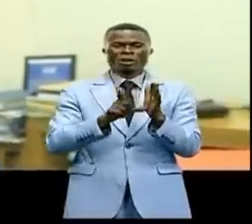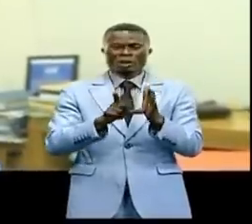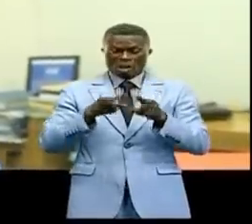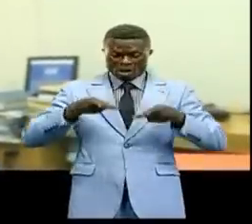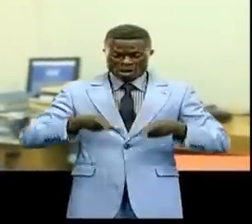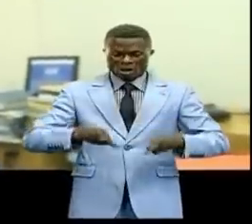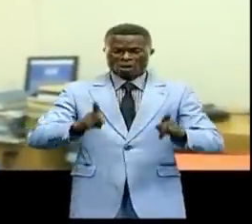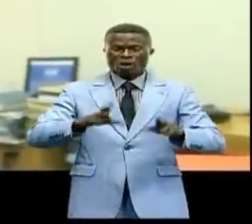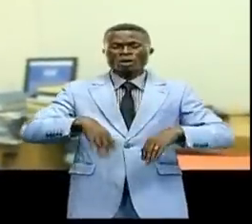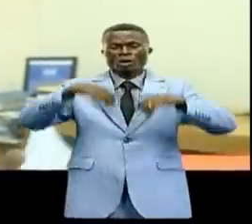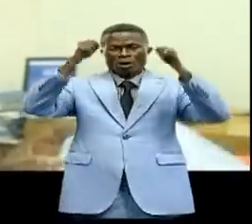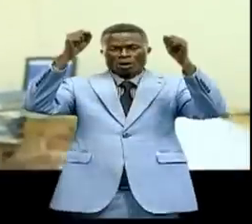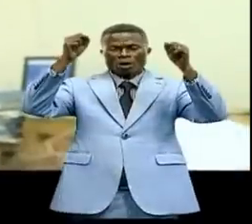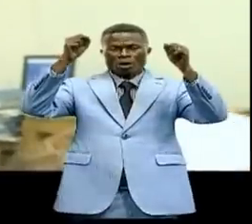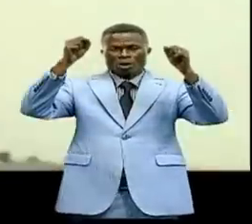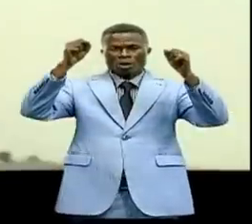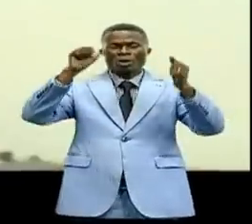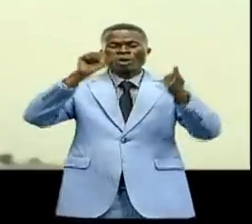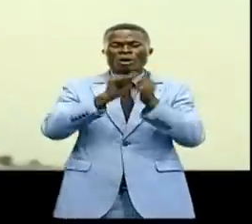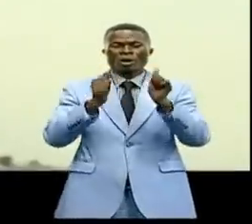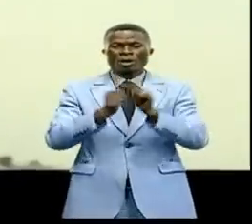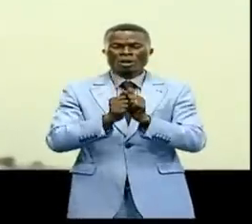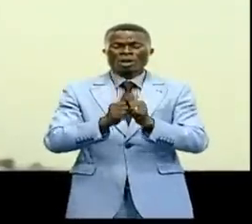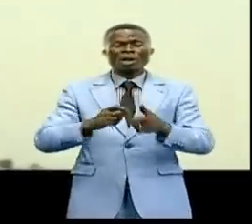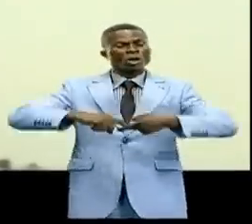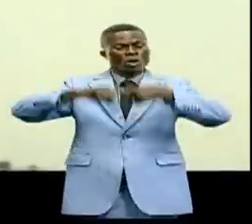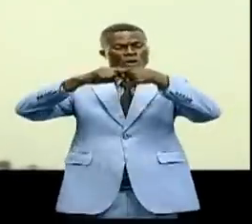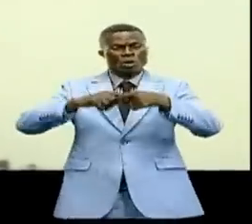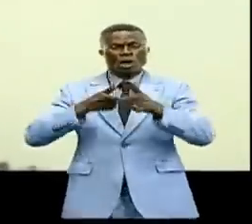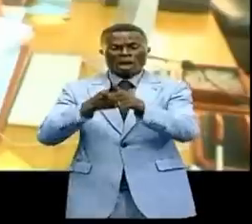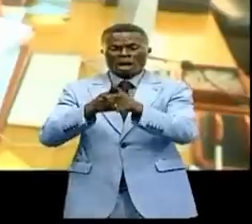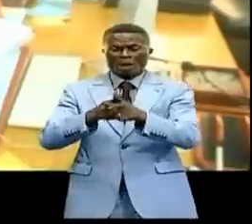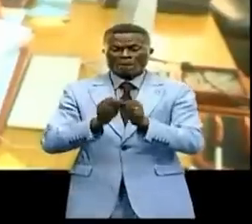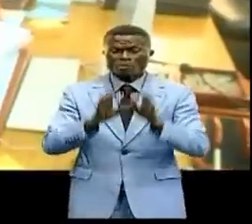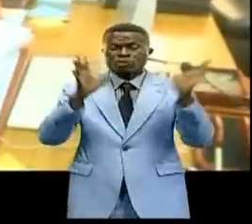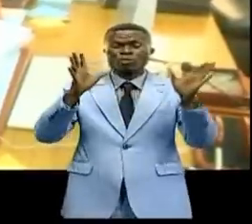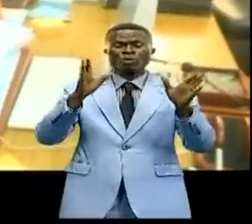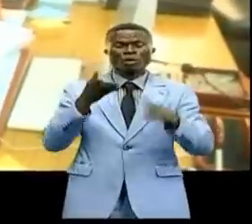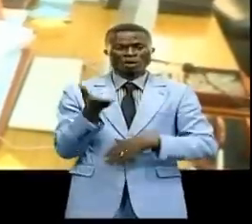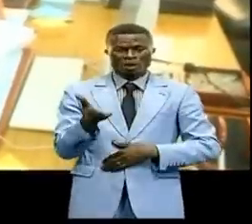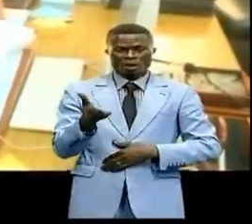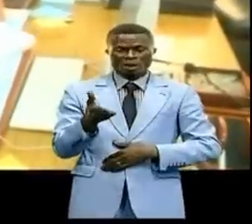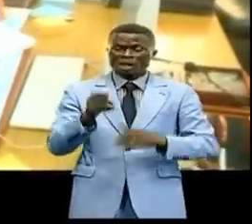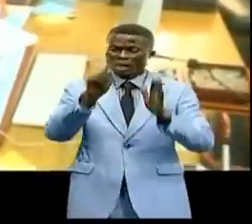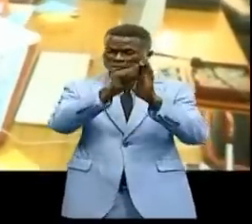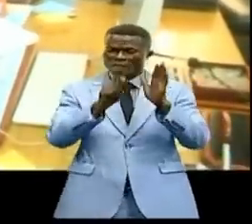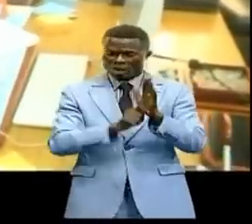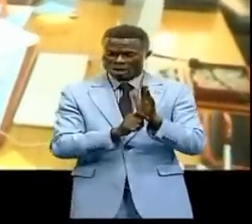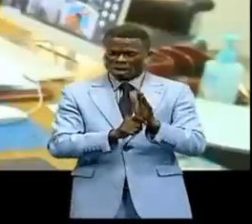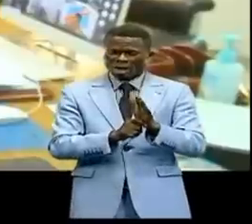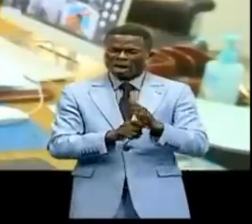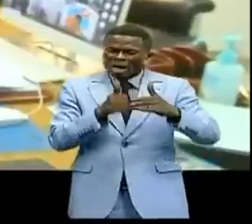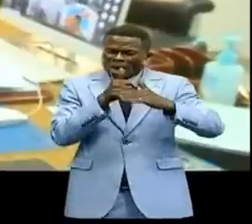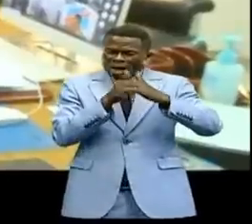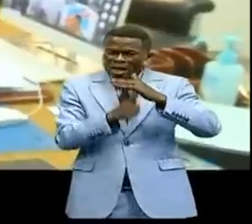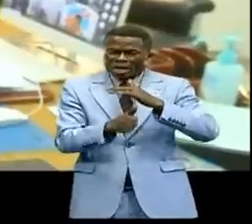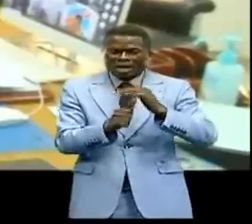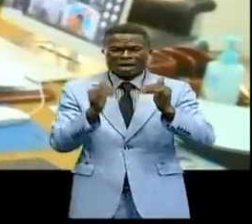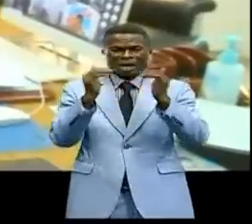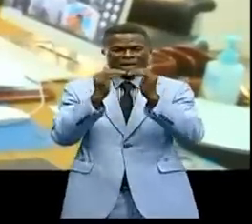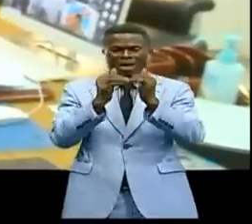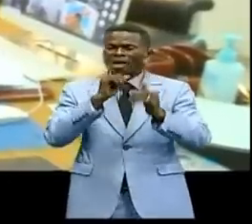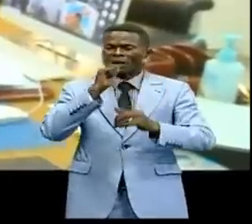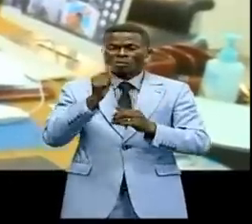autorisant la ratification du traité sur l'interdiction des armes nucléaires, TIAN. Ces textes codifient l'illégalité des